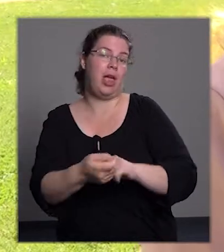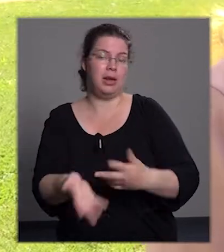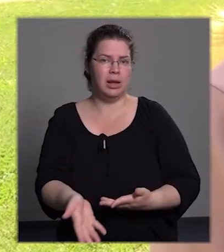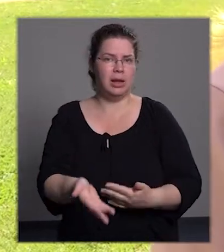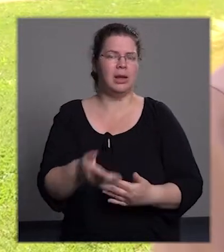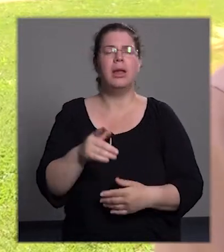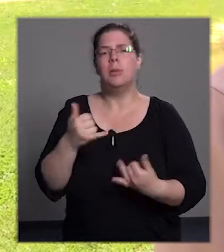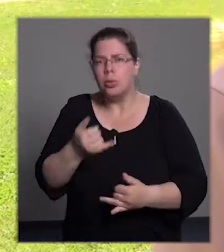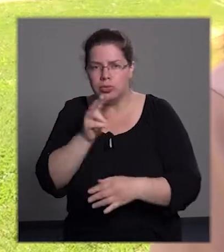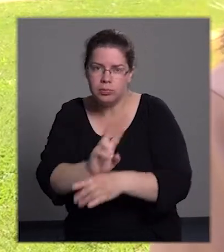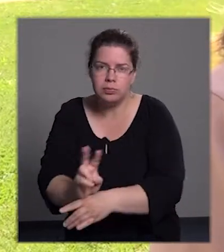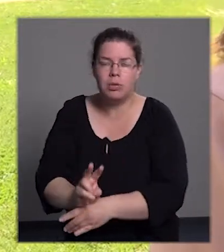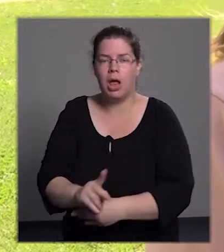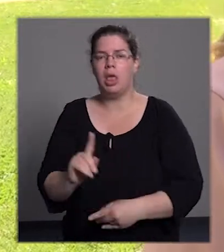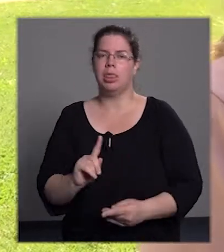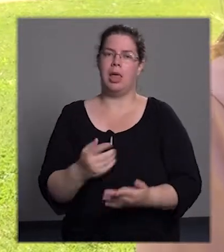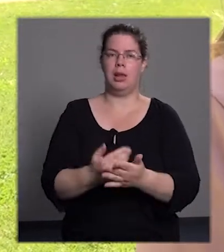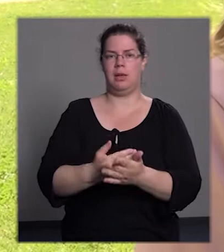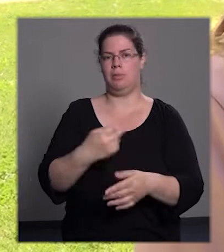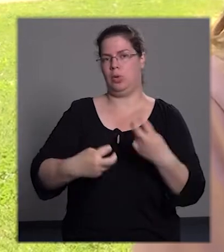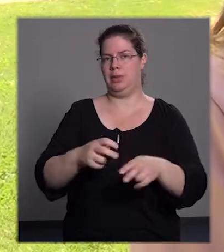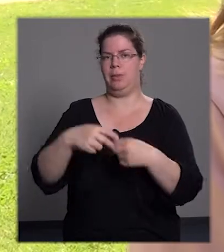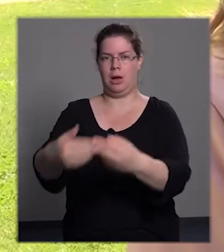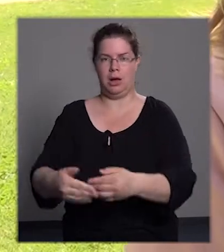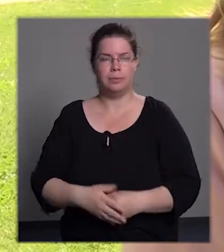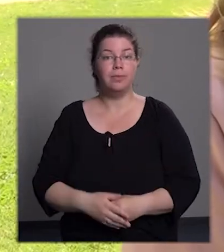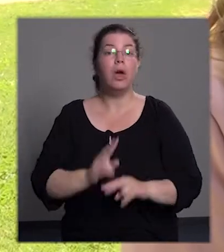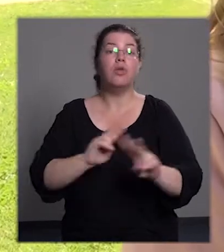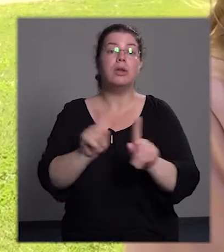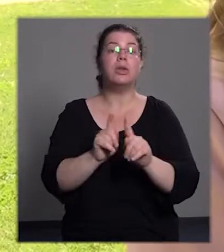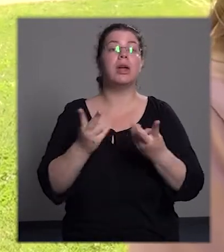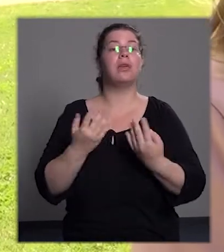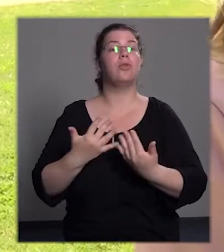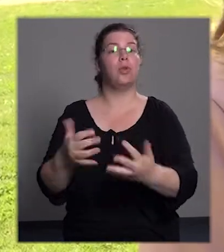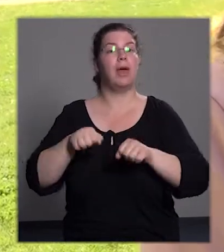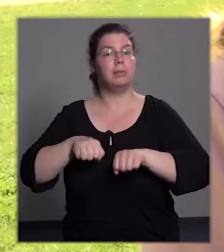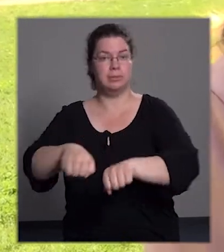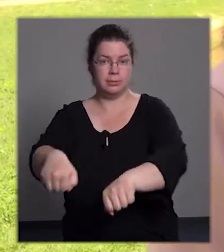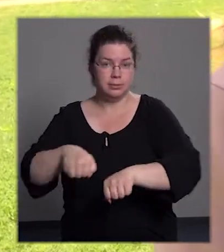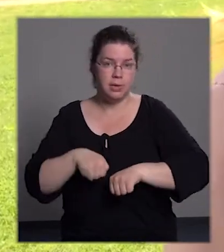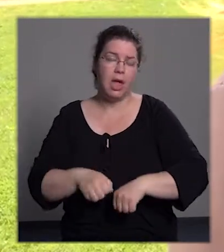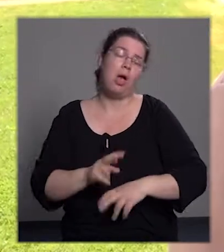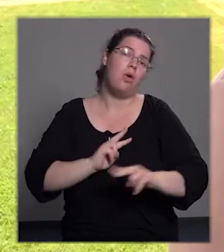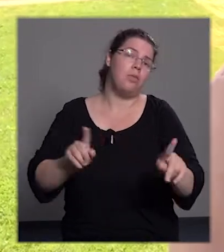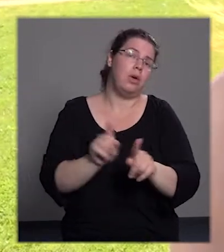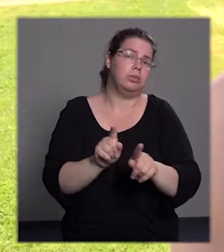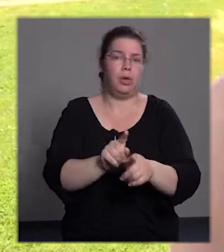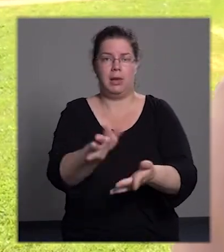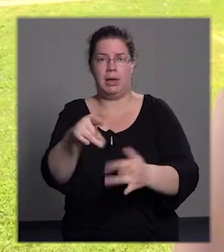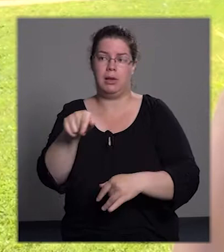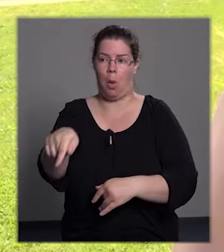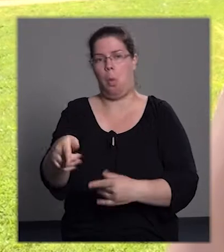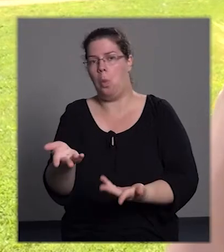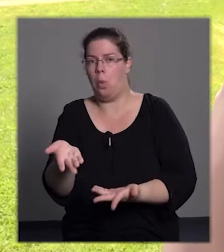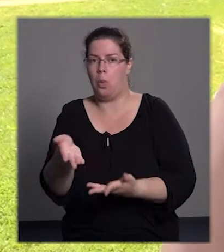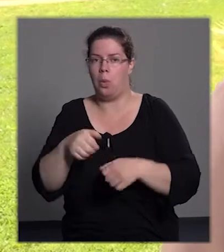a későbbiekben probléma legyen. Vannak, akik fűnyírással foglalkoznak, és bizonyos helyszíneken ővágják a füvet, és